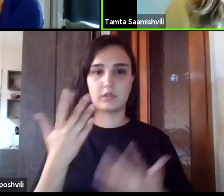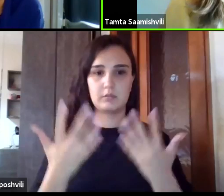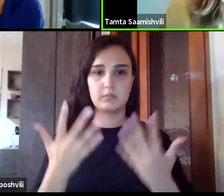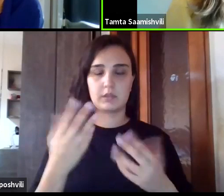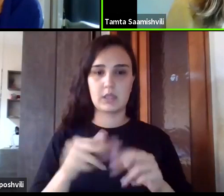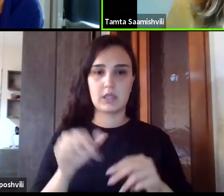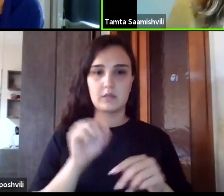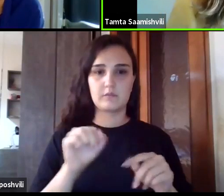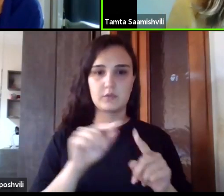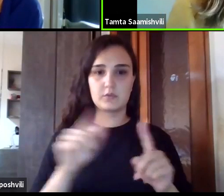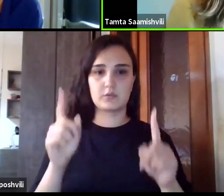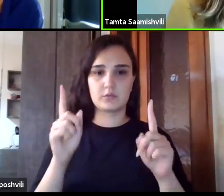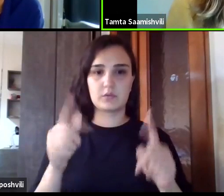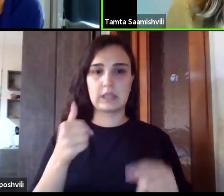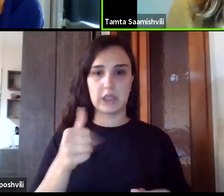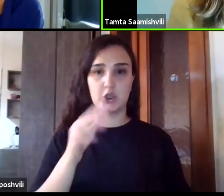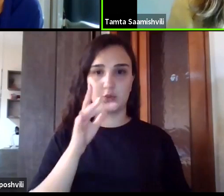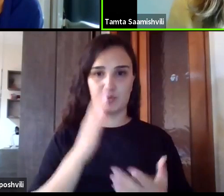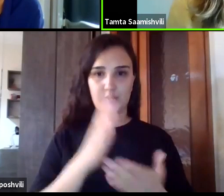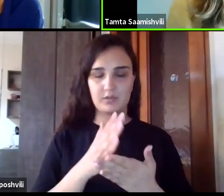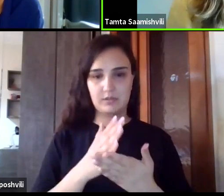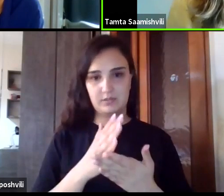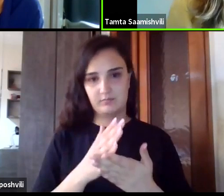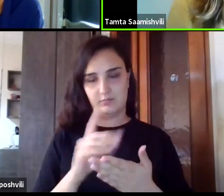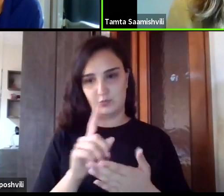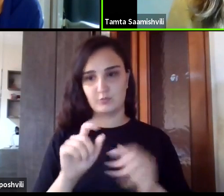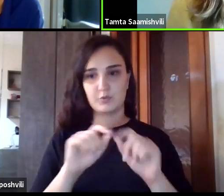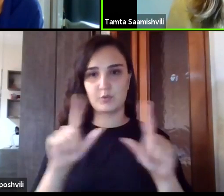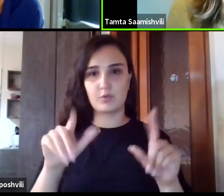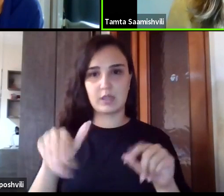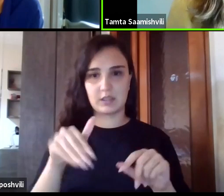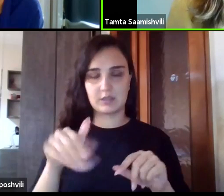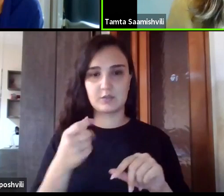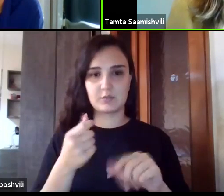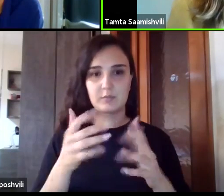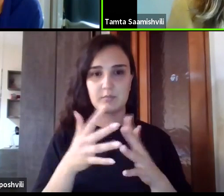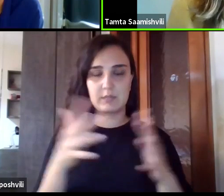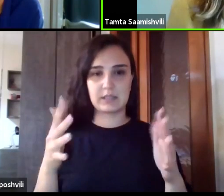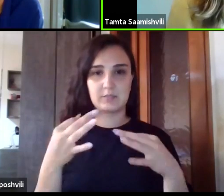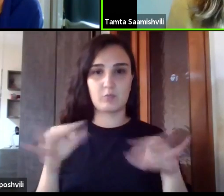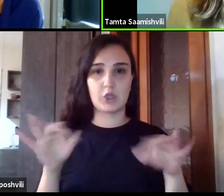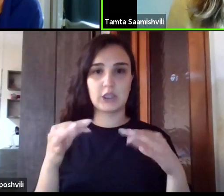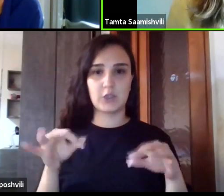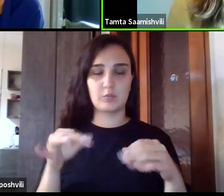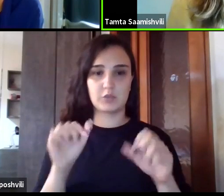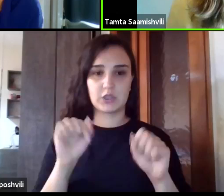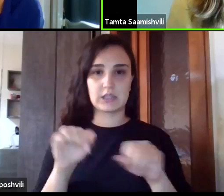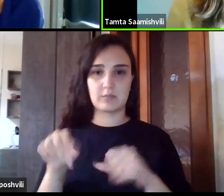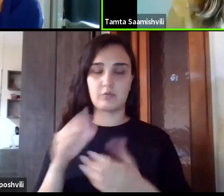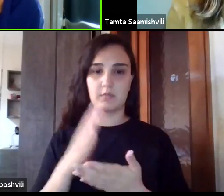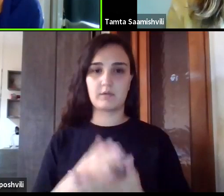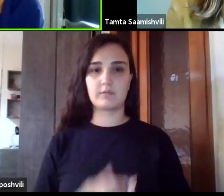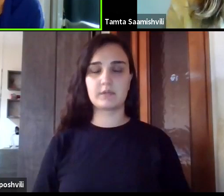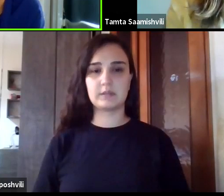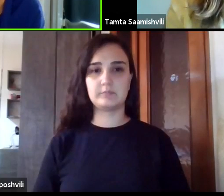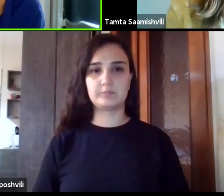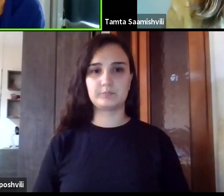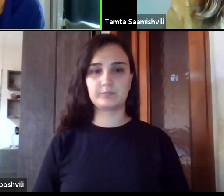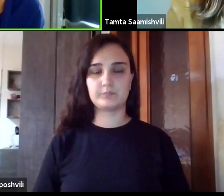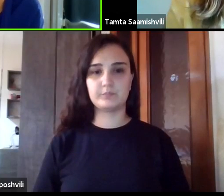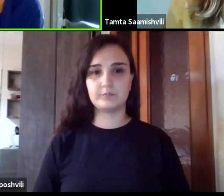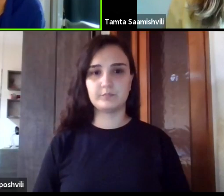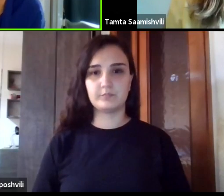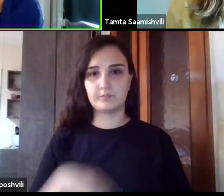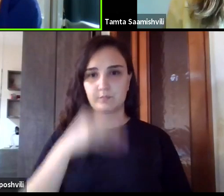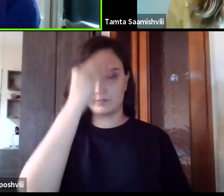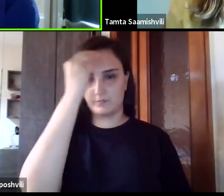აგვისტო მართლა კარგი დროა, იქიდან გამომდინარე, რომ სკოლა არ არის, ცოტა მეტი მოქნილობის შესაძლებობა გვაქვს. კი, სკოლაც არ